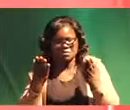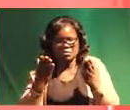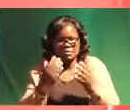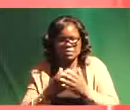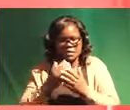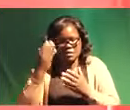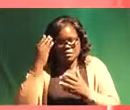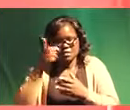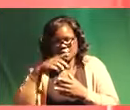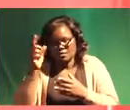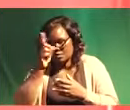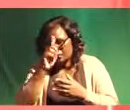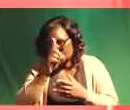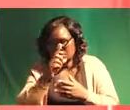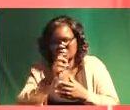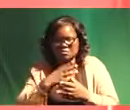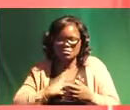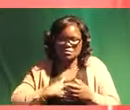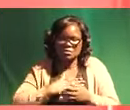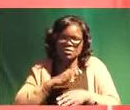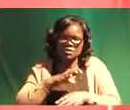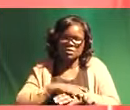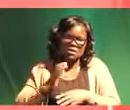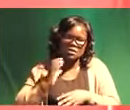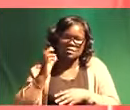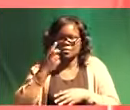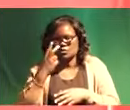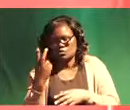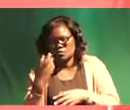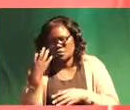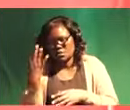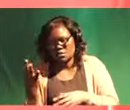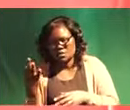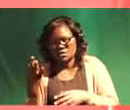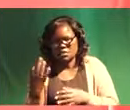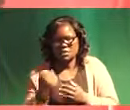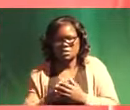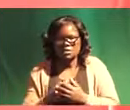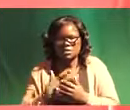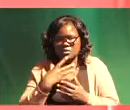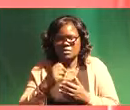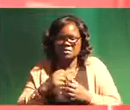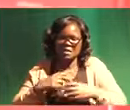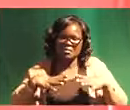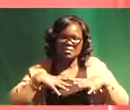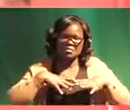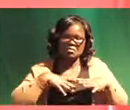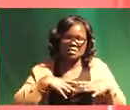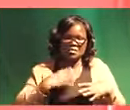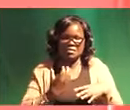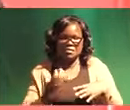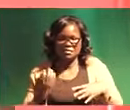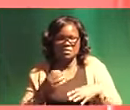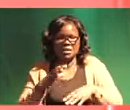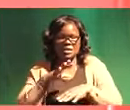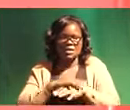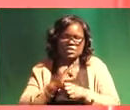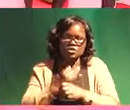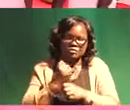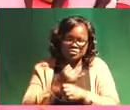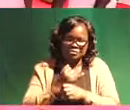Najua ukirundi na Nairobi, angalau tupate chairman wawili, watatu, hata sisi tuwe tunaringa, na watoto waweze kupata ajira.